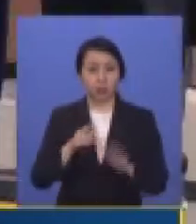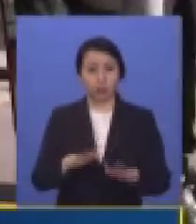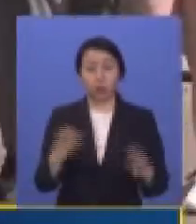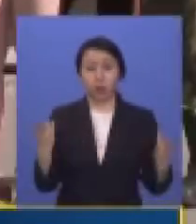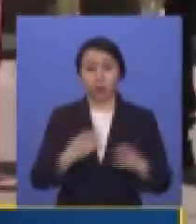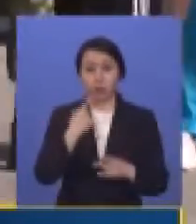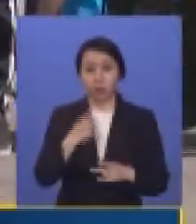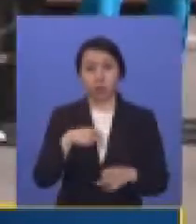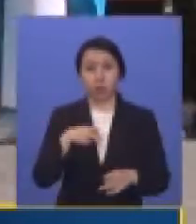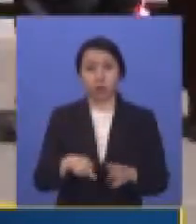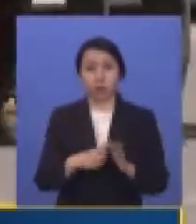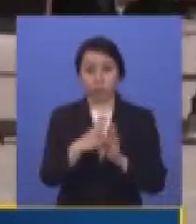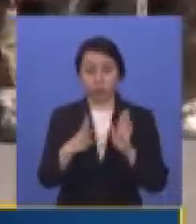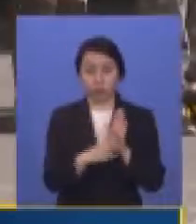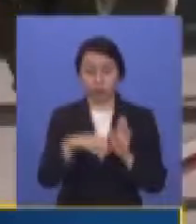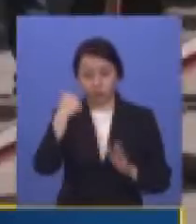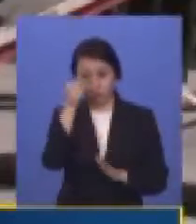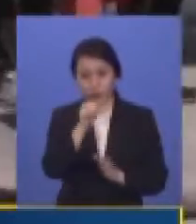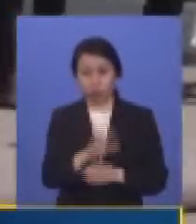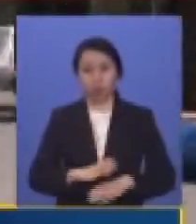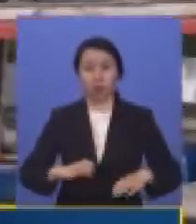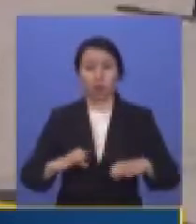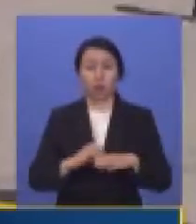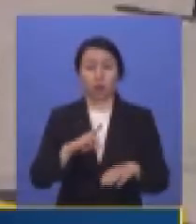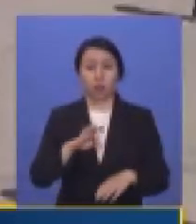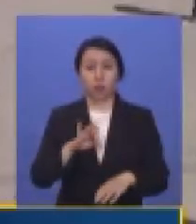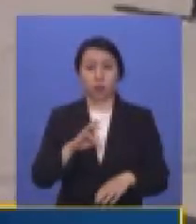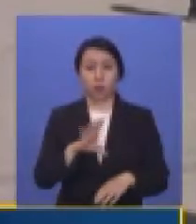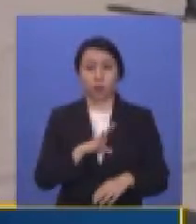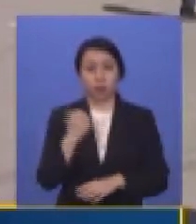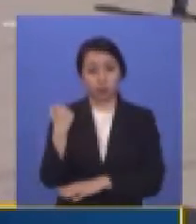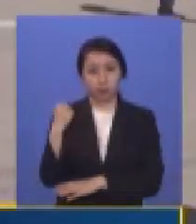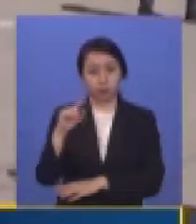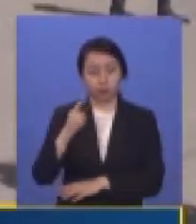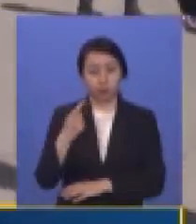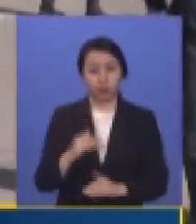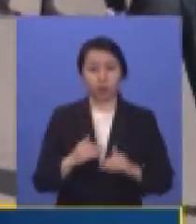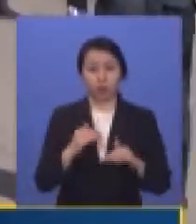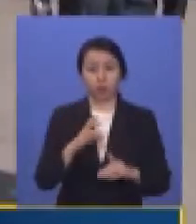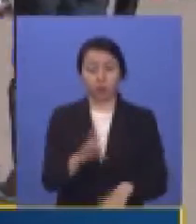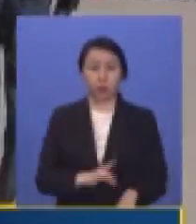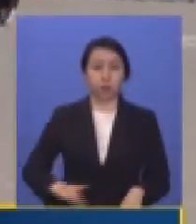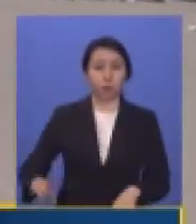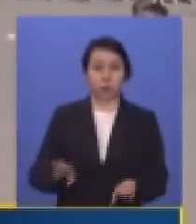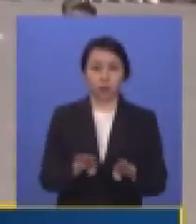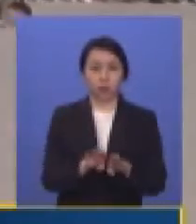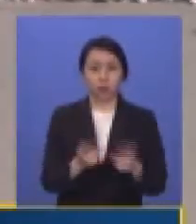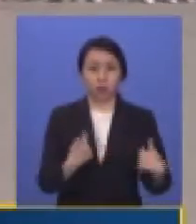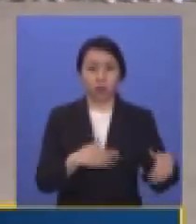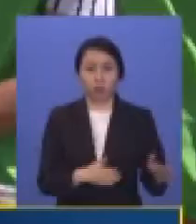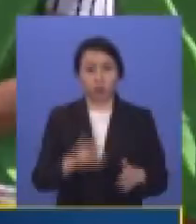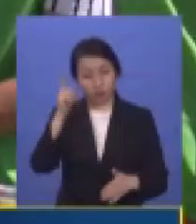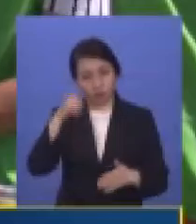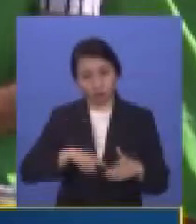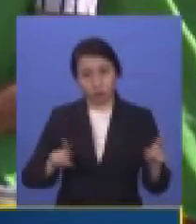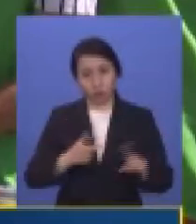Стоит отметить, что в 2019 году команда района Макжана Жумабаева одержала первенство на республиканском уровне. Организаторы